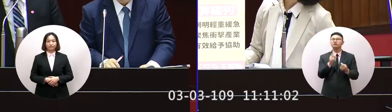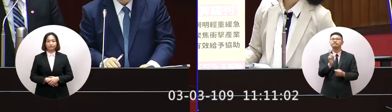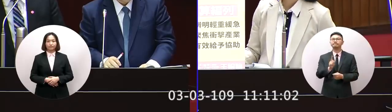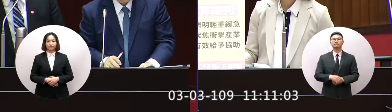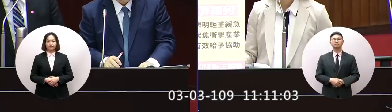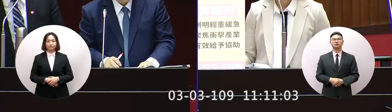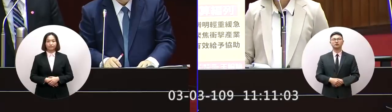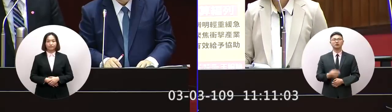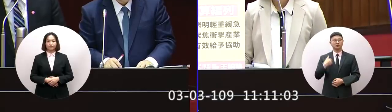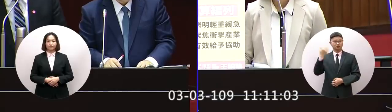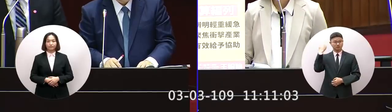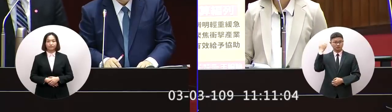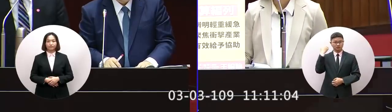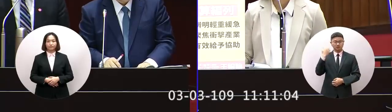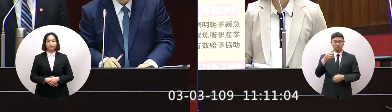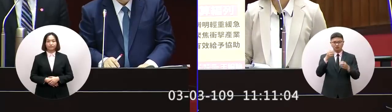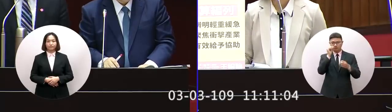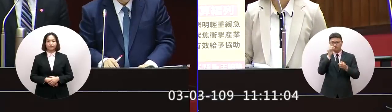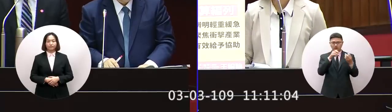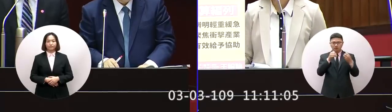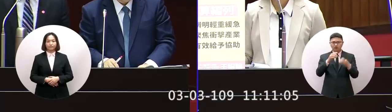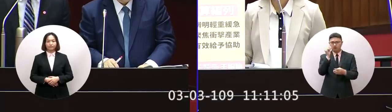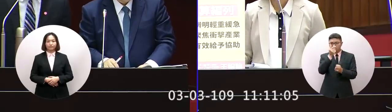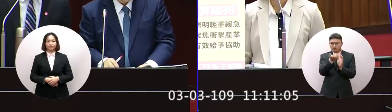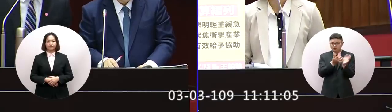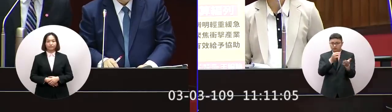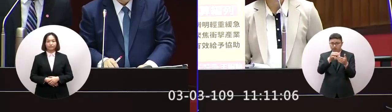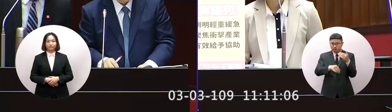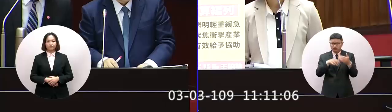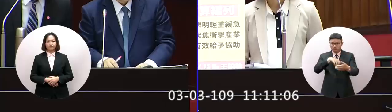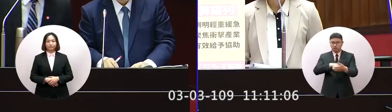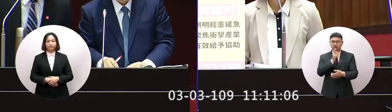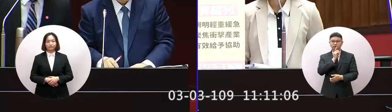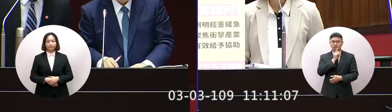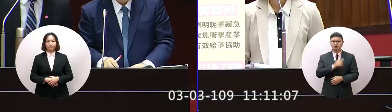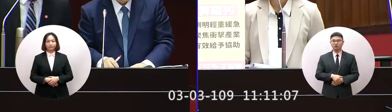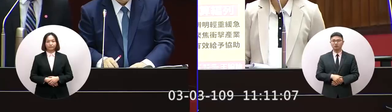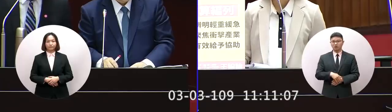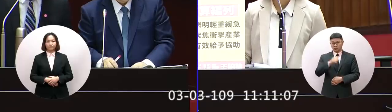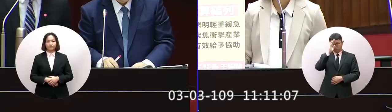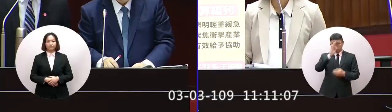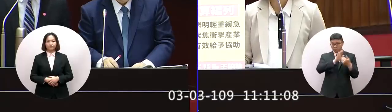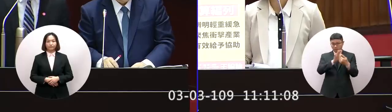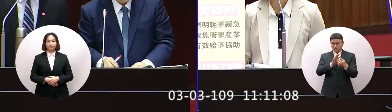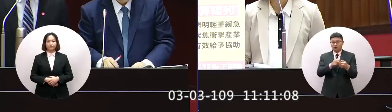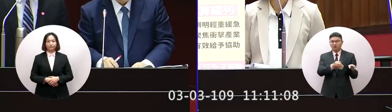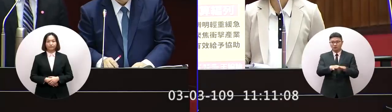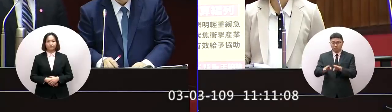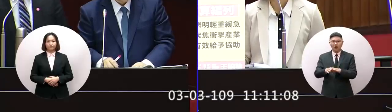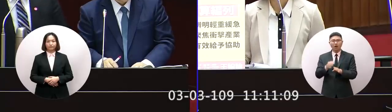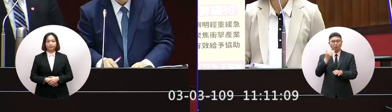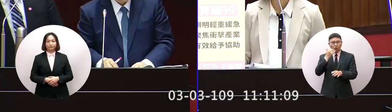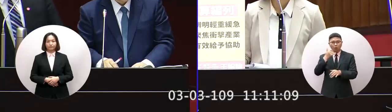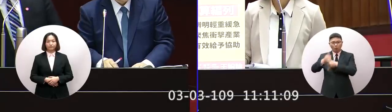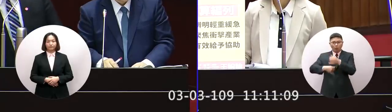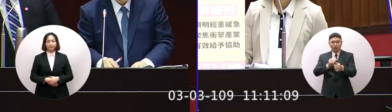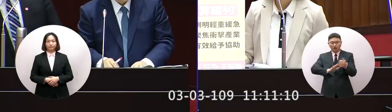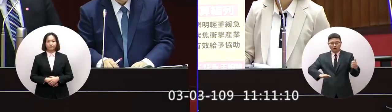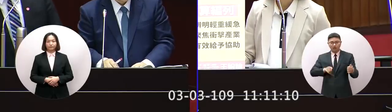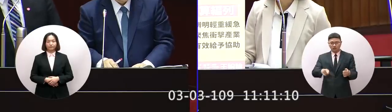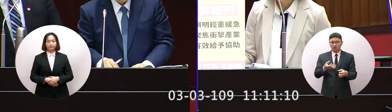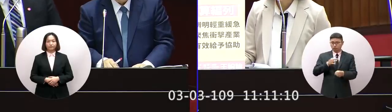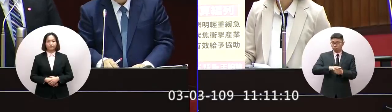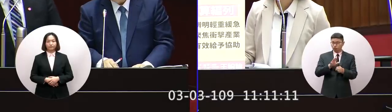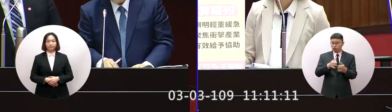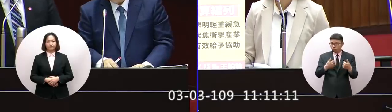说我们当初在谈特别条例的时候，在行政我们有提到说，防疫照顾假如果影响到生计的时候，是不是应该给予补助？那